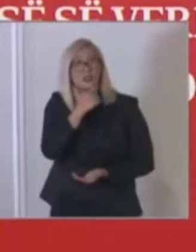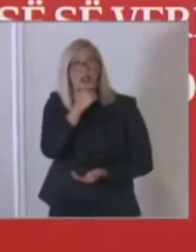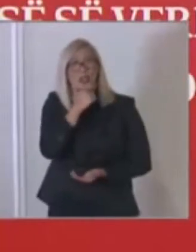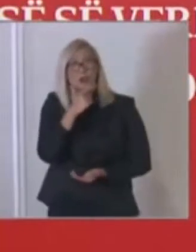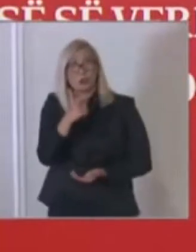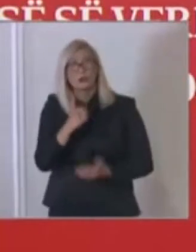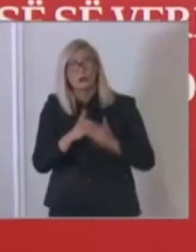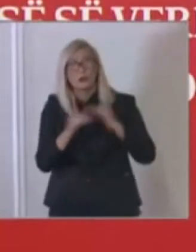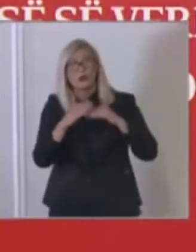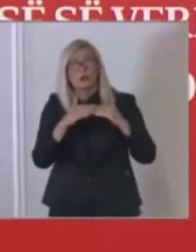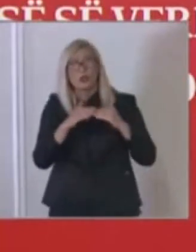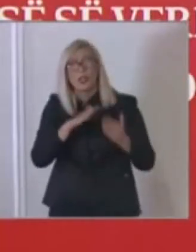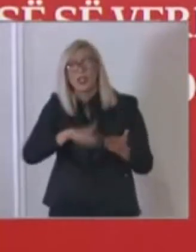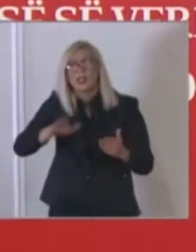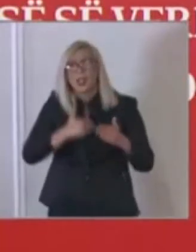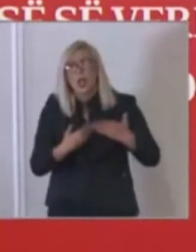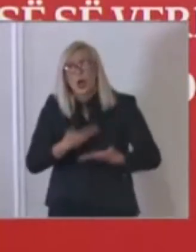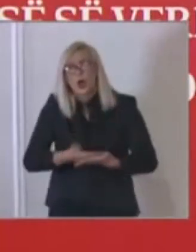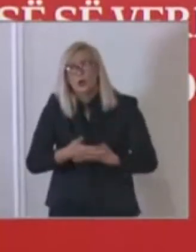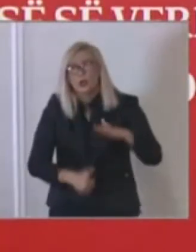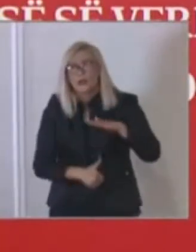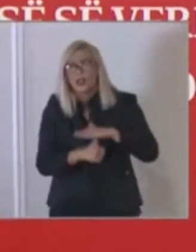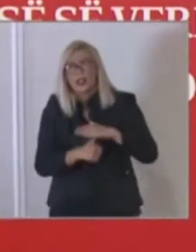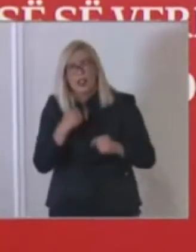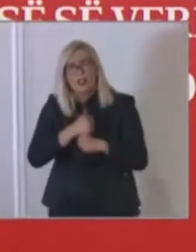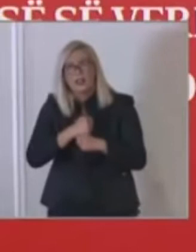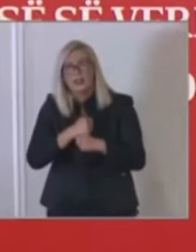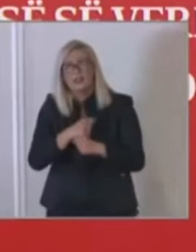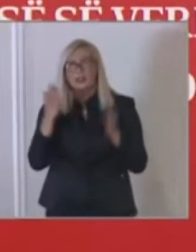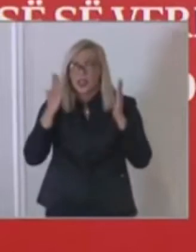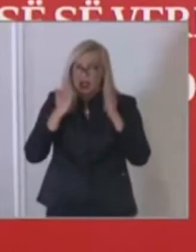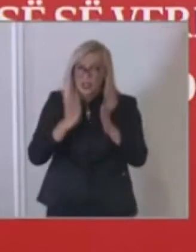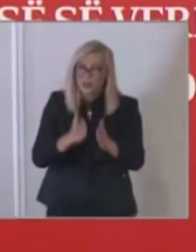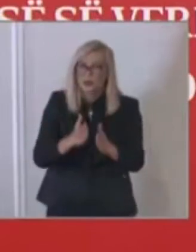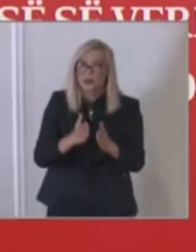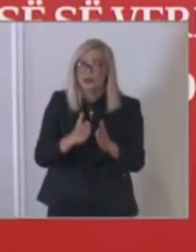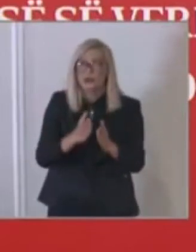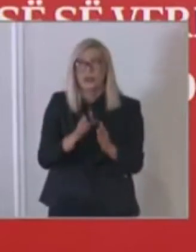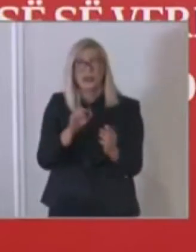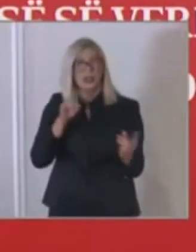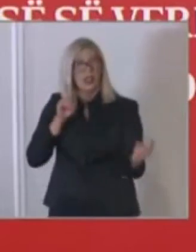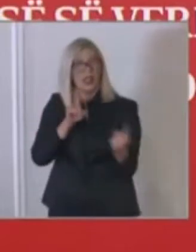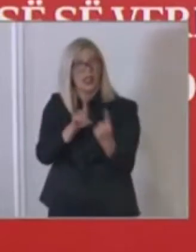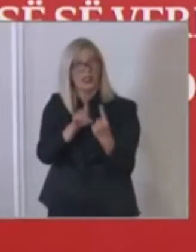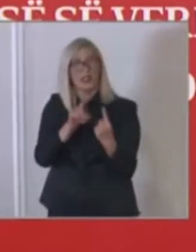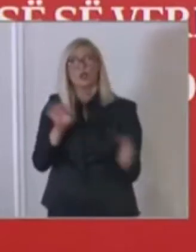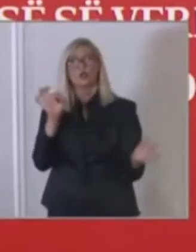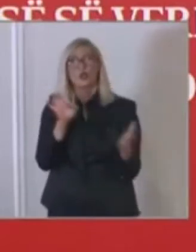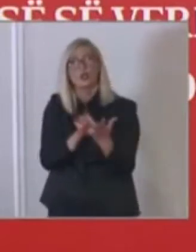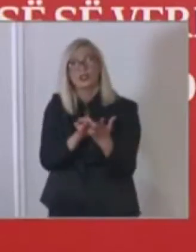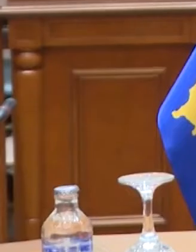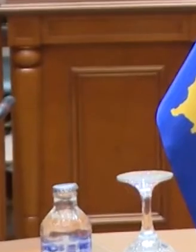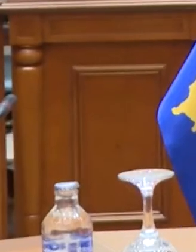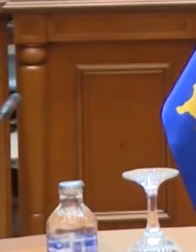strategjike jo vetëm për vendet tona, por për gjithë rajonin. Këtu me kënaqësi dua të theksoj se janë në rjedh përgatitjet për ndërtimin e autostradës